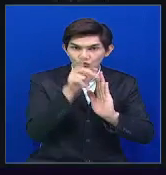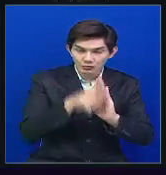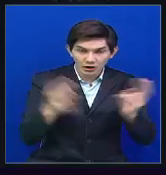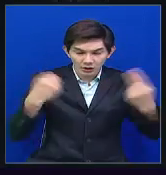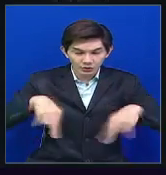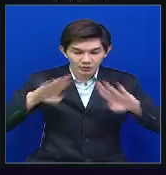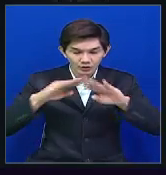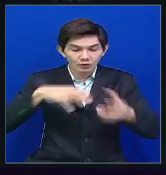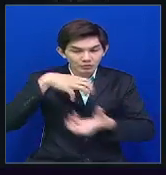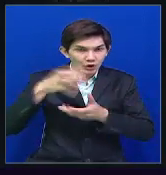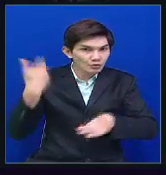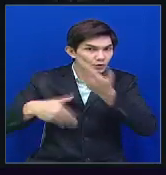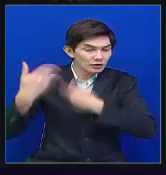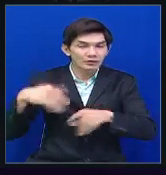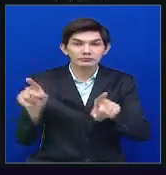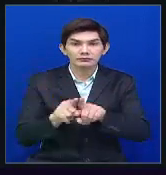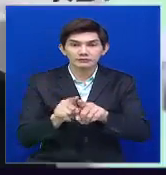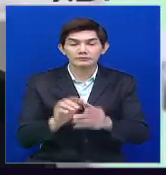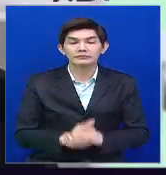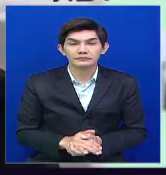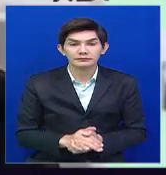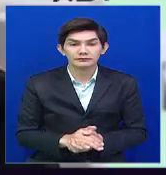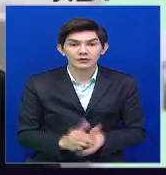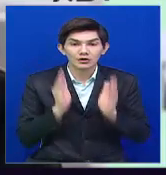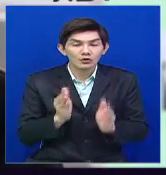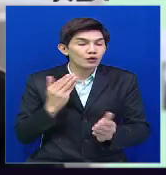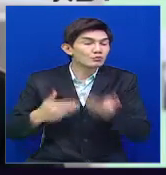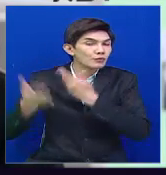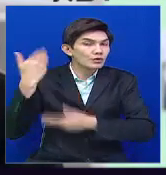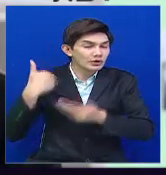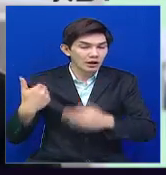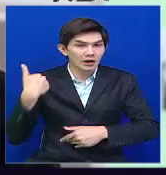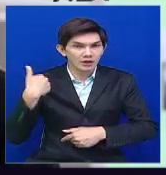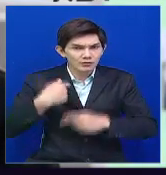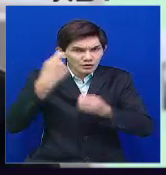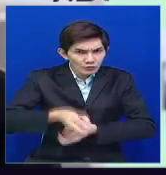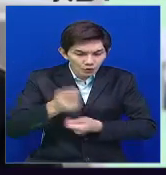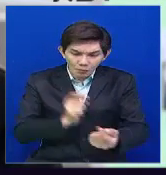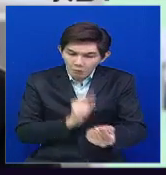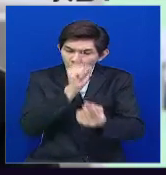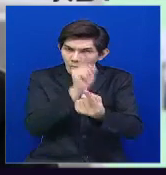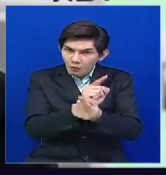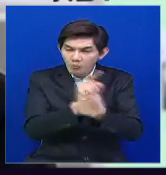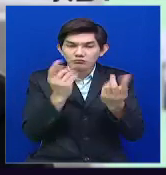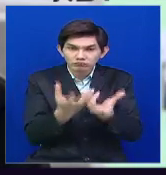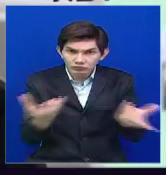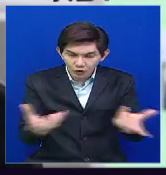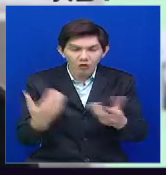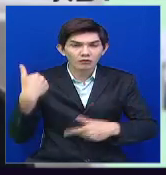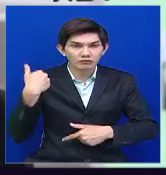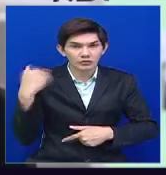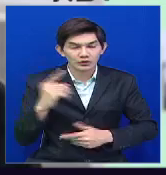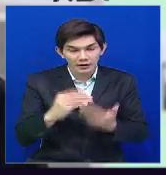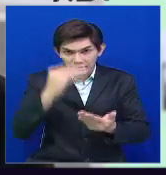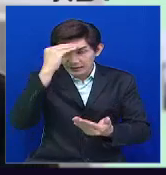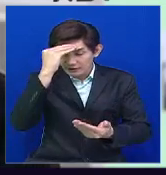เล่าทางประวัติศาสตร์ในห้วงเวลาเดียวกัน นักโบราณคดีนะคะที่ท่านได้ขุดค้นพบแล้วก็นำไปสู่การศึกษ